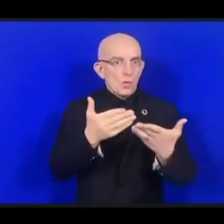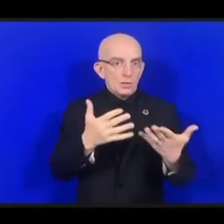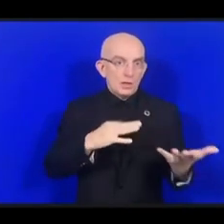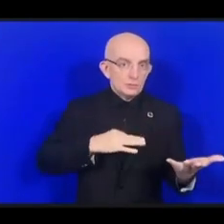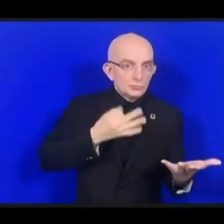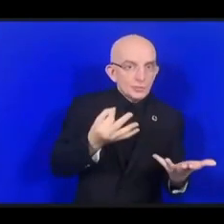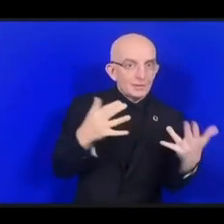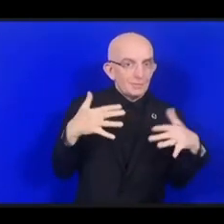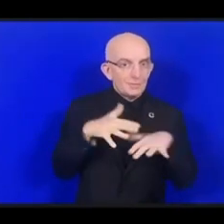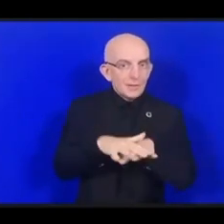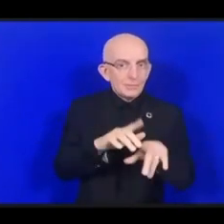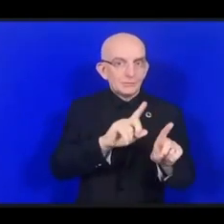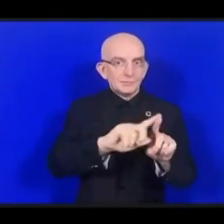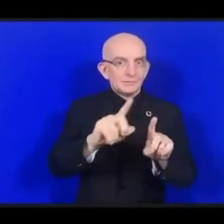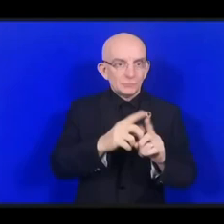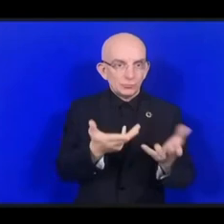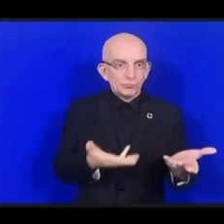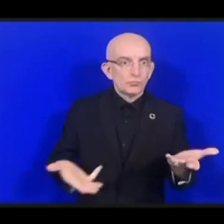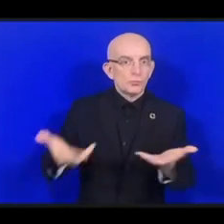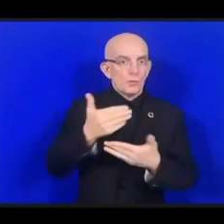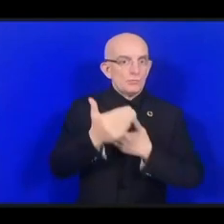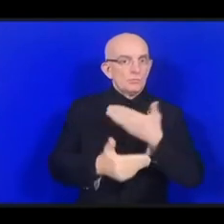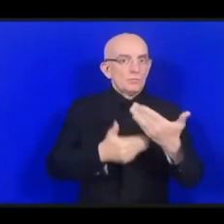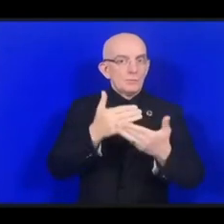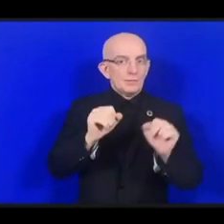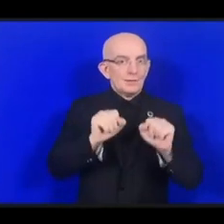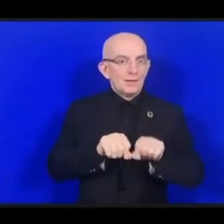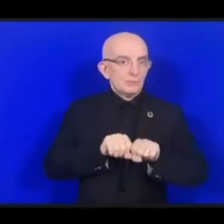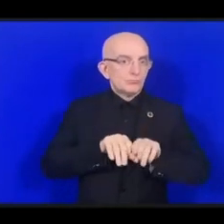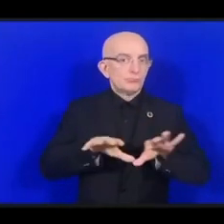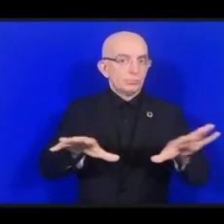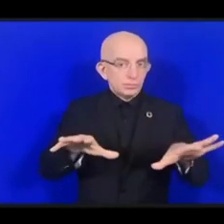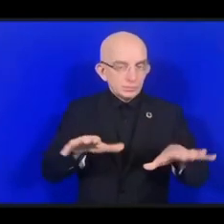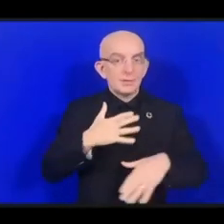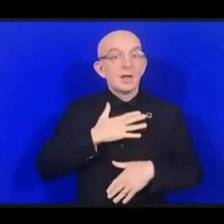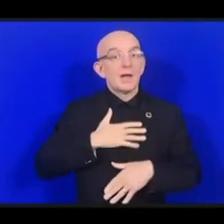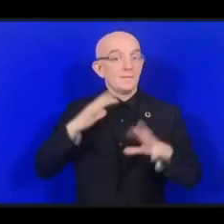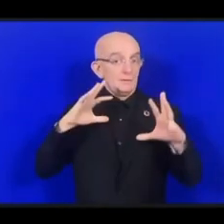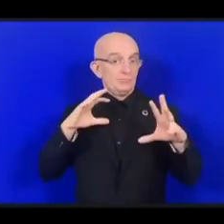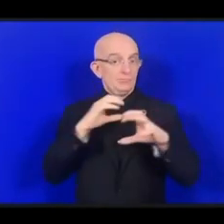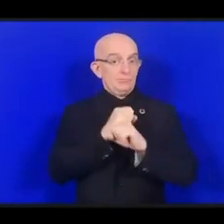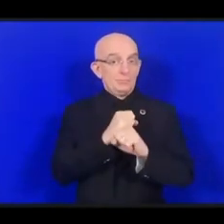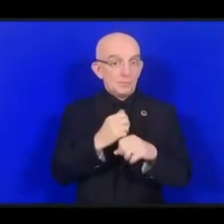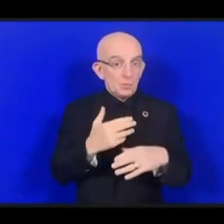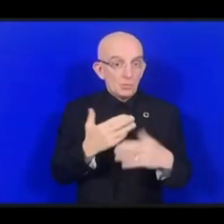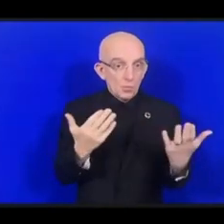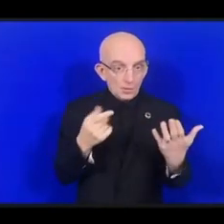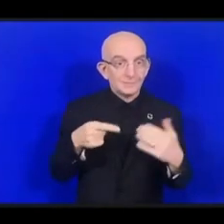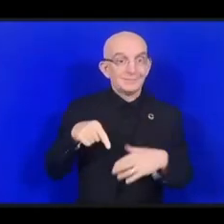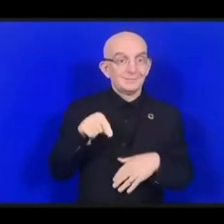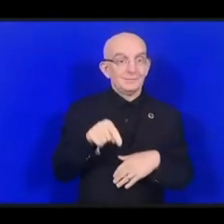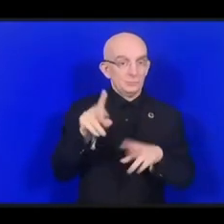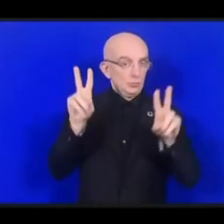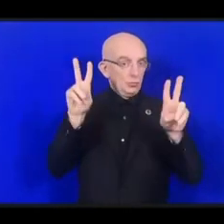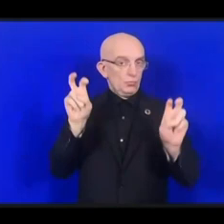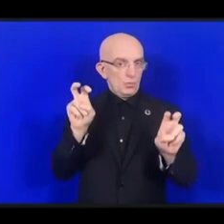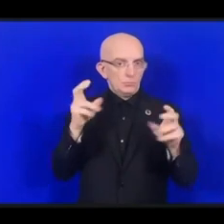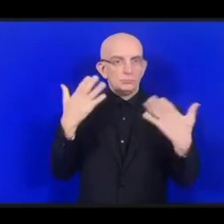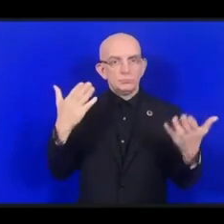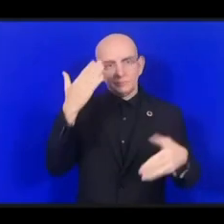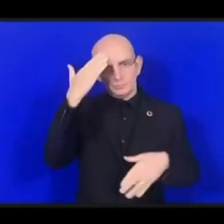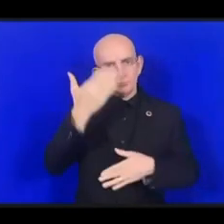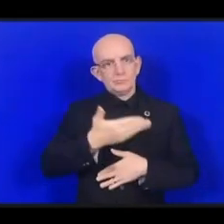و تساعدنا على تحسين الرعايه الصحيه وضمان ادماج النوع الاجتماعي في مختلف